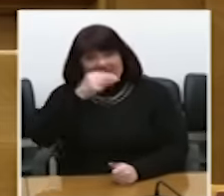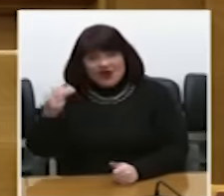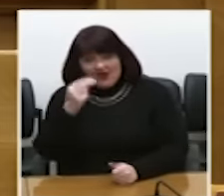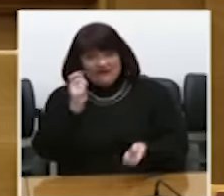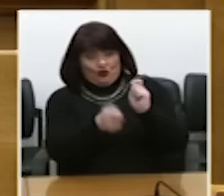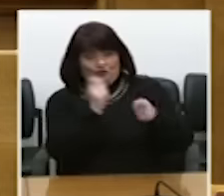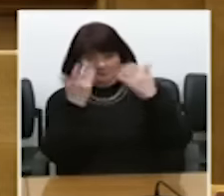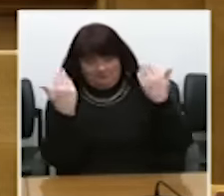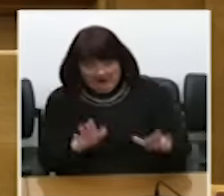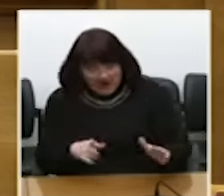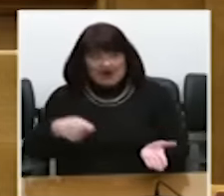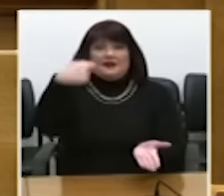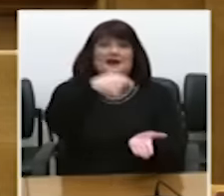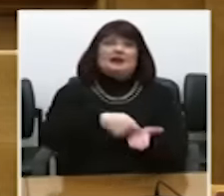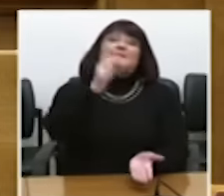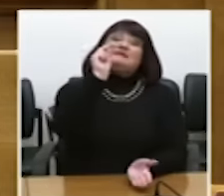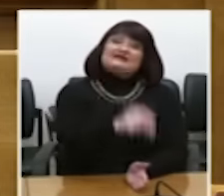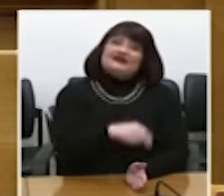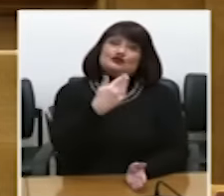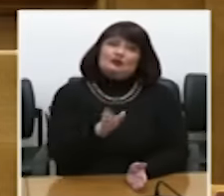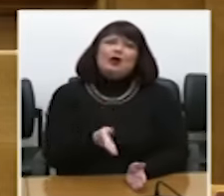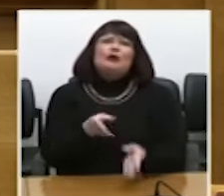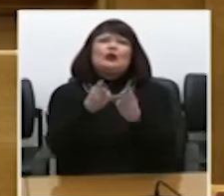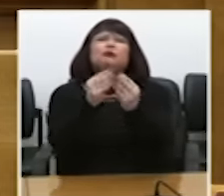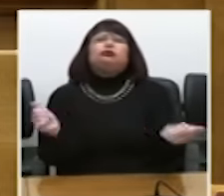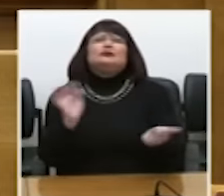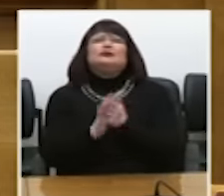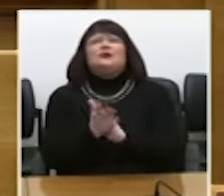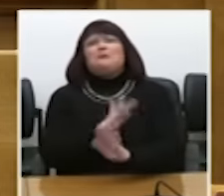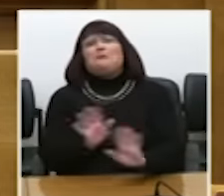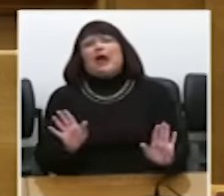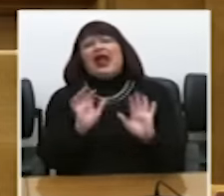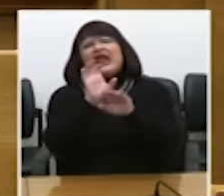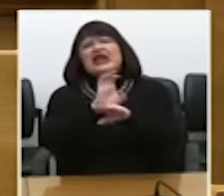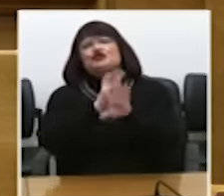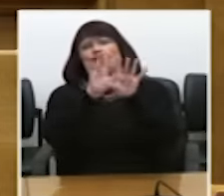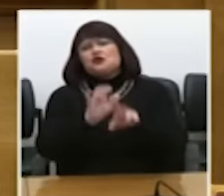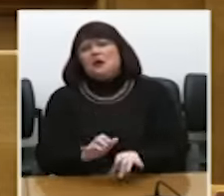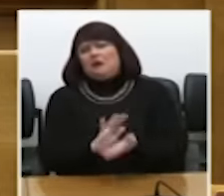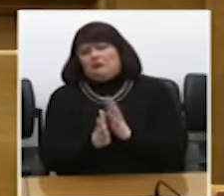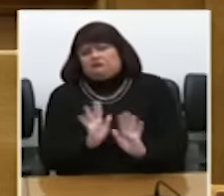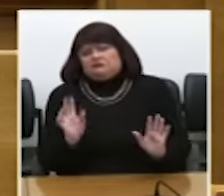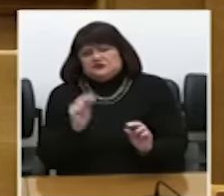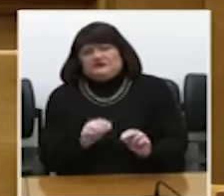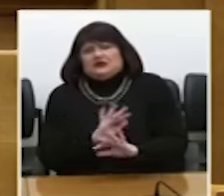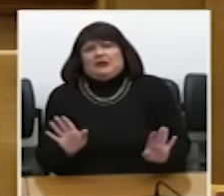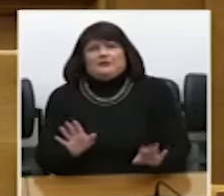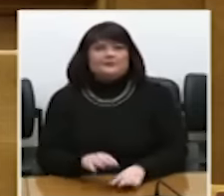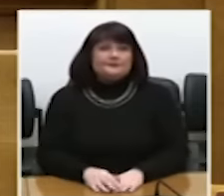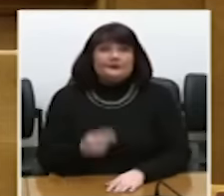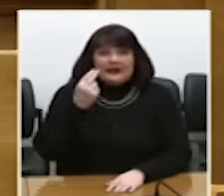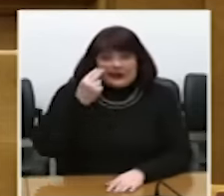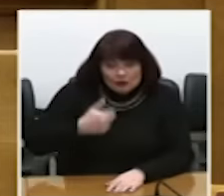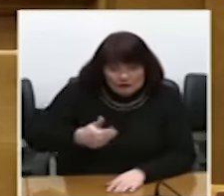κανείς. Τις συνέπειες αυτής της λογικής τις βλέπουμε μπροστά μας αυτή την περίοδο,